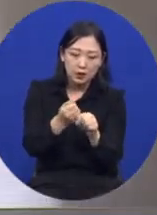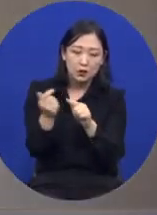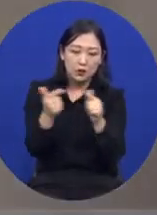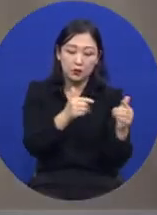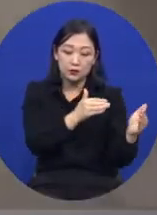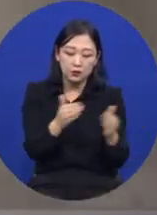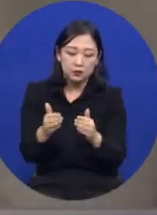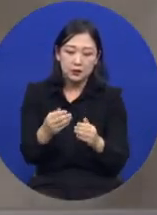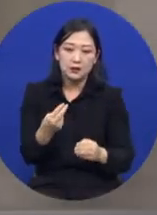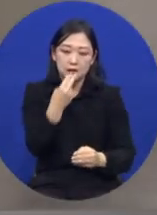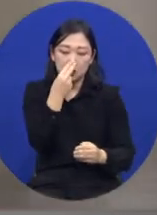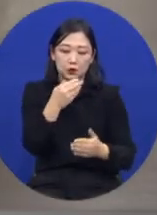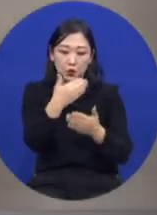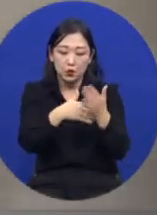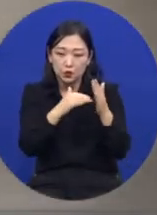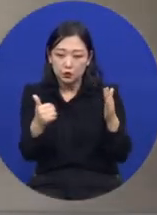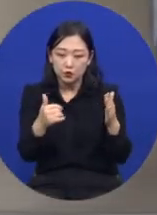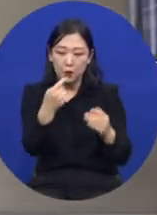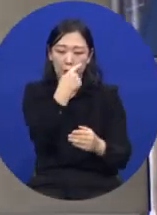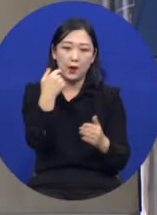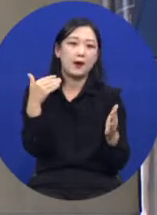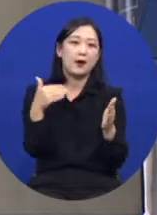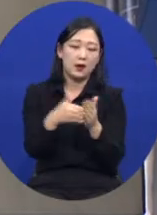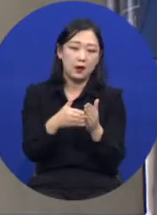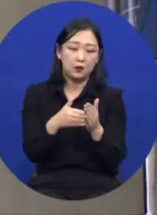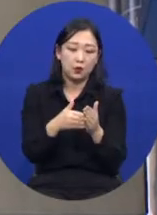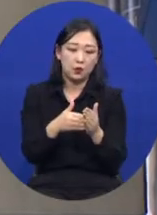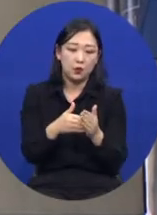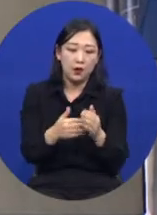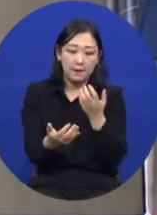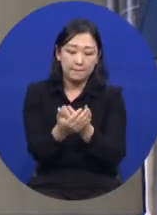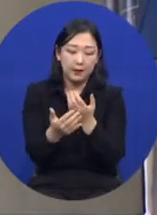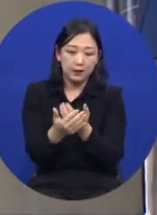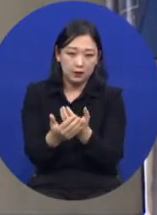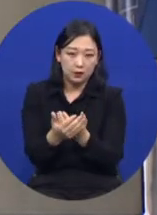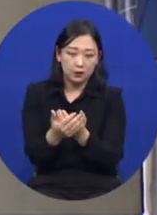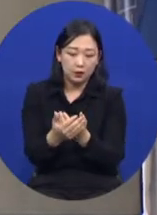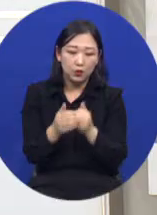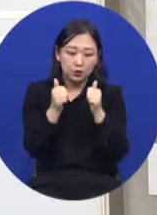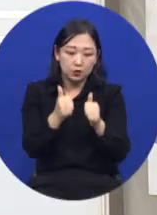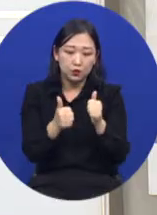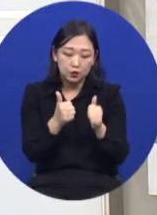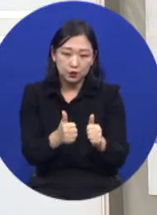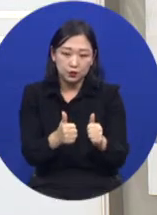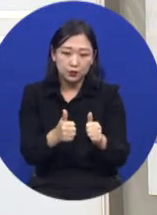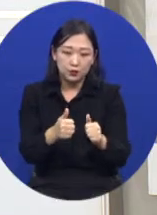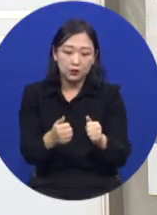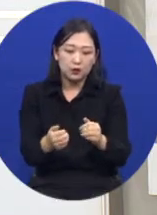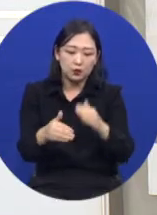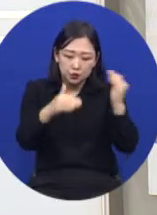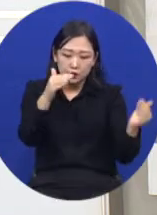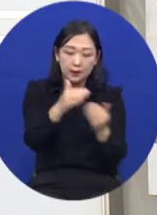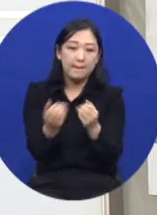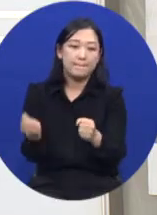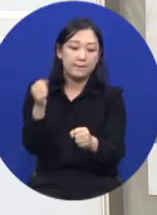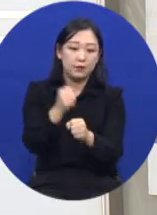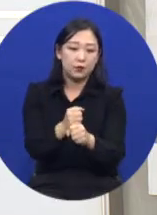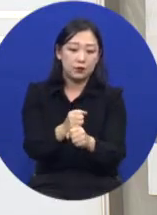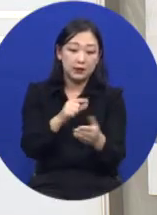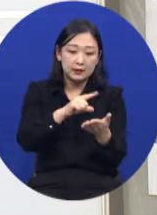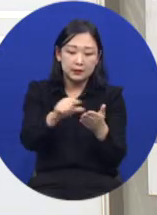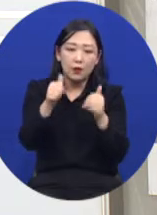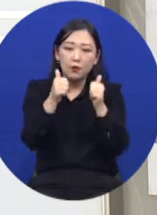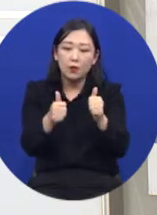이들의 생존과 유족 여부 등을 확인하고 공소장과 판결문 등 소송 기록을 최대한 복원해 제주지방법원에